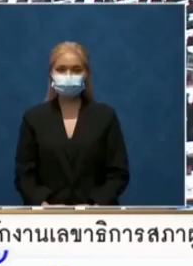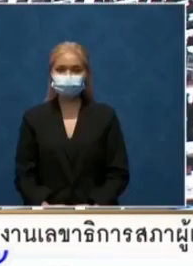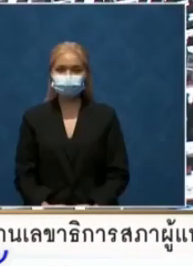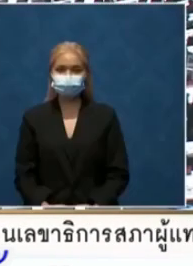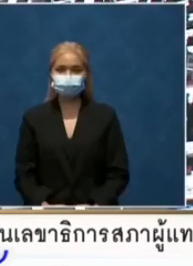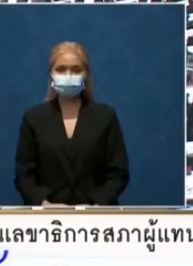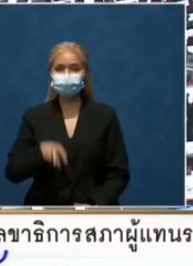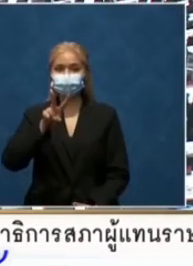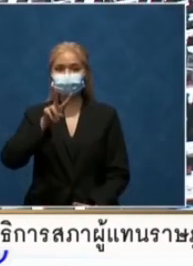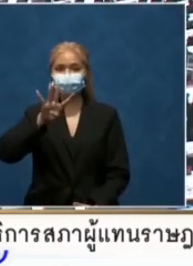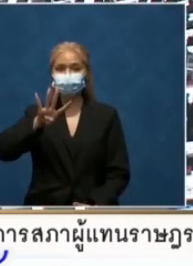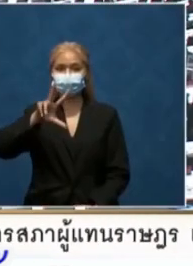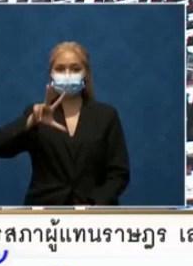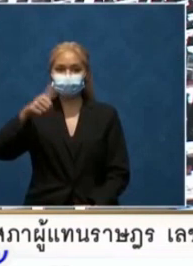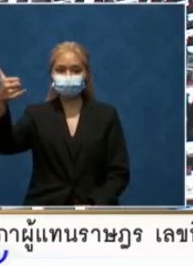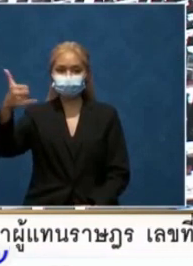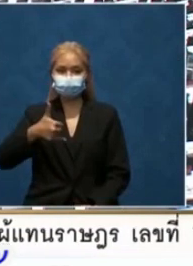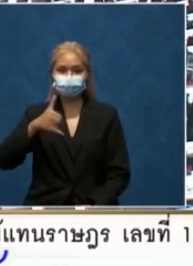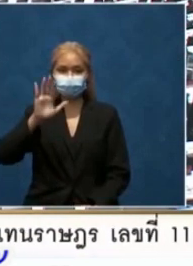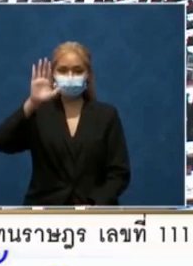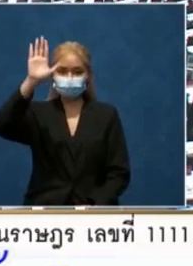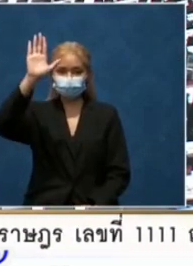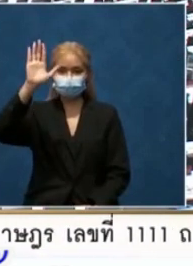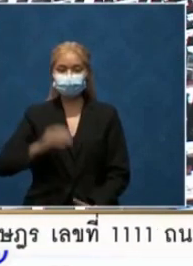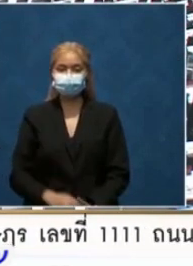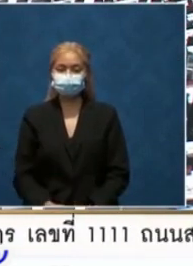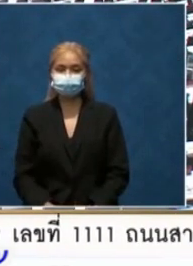243แสดงตนครับ ครับ5